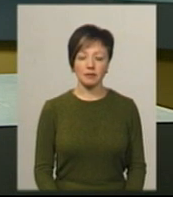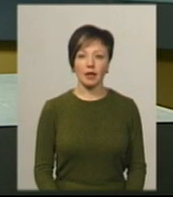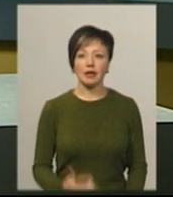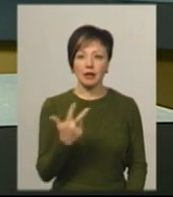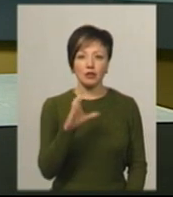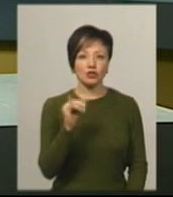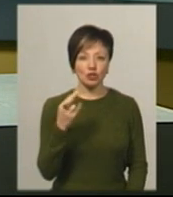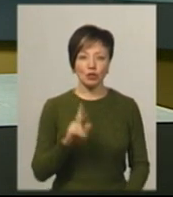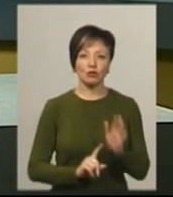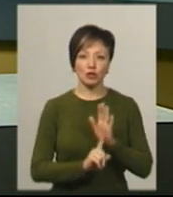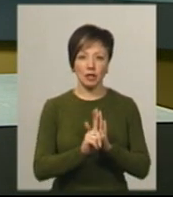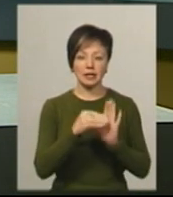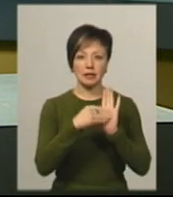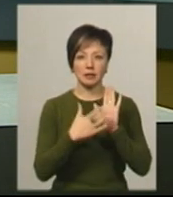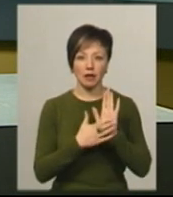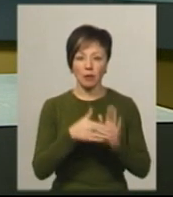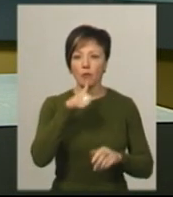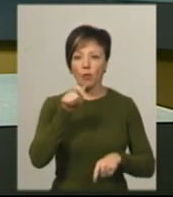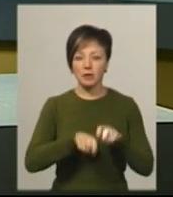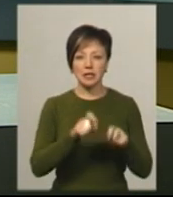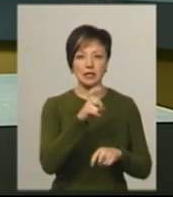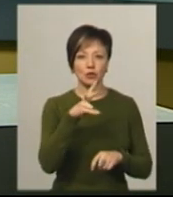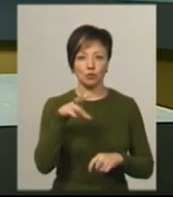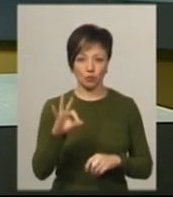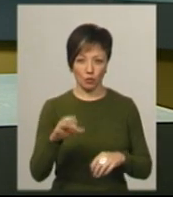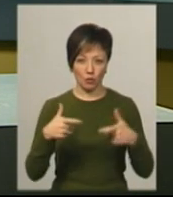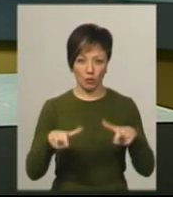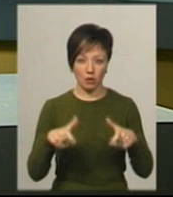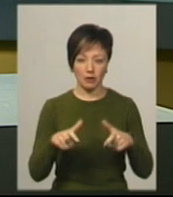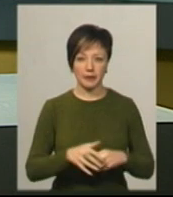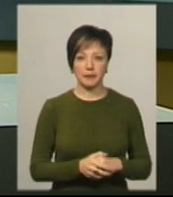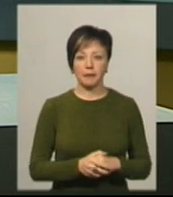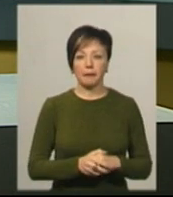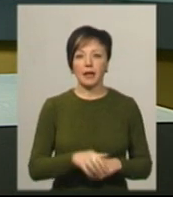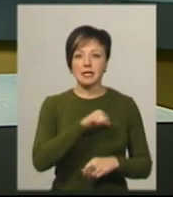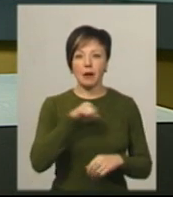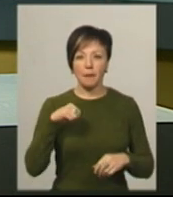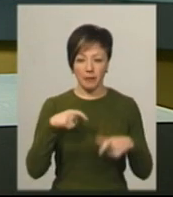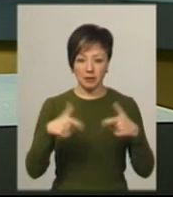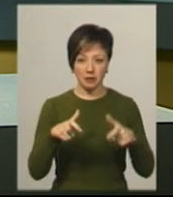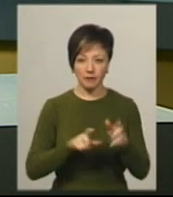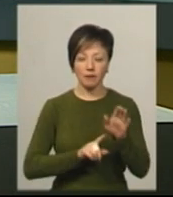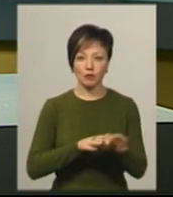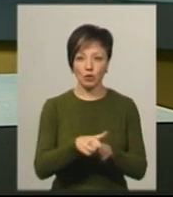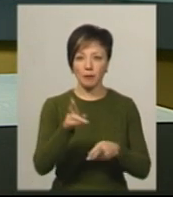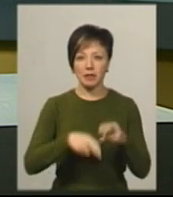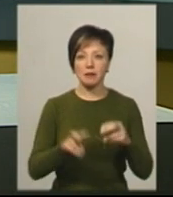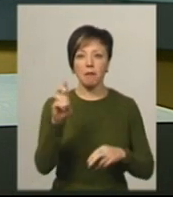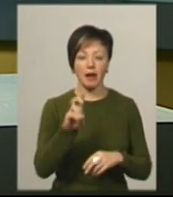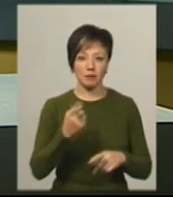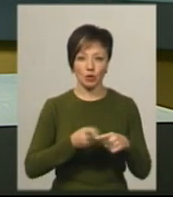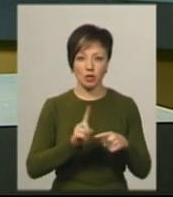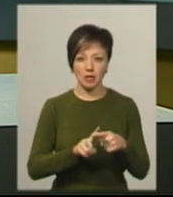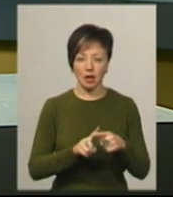Третього січня розпочинається реєстрація на пробне зовнішнє незалежне оцінювання знань. Сама сесія відбудеться наприкінці березня. Про